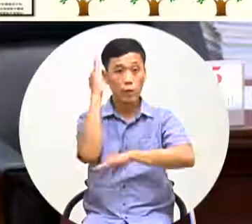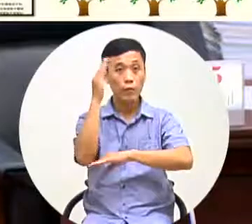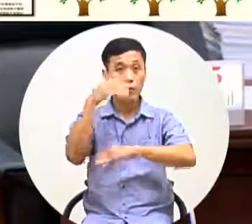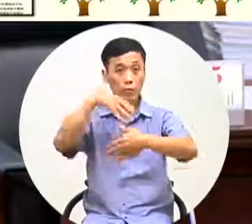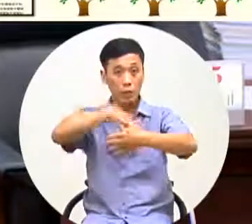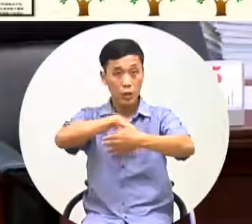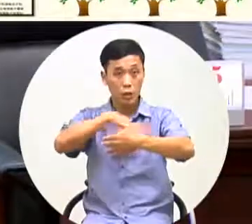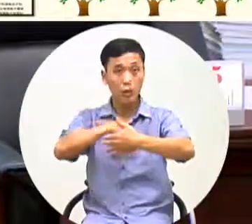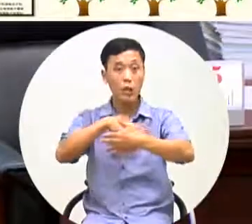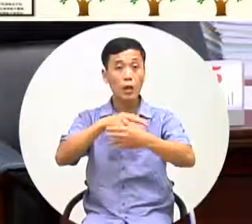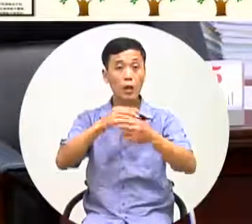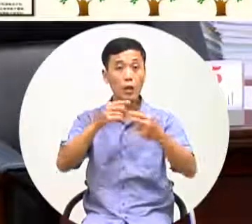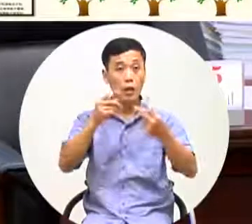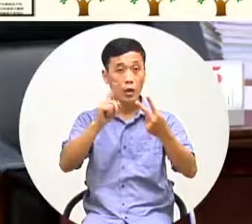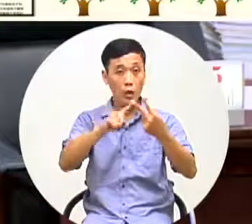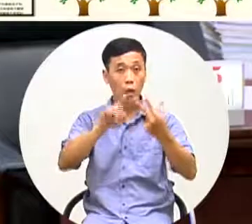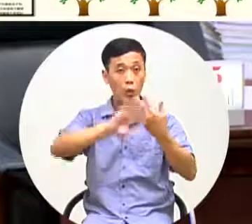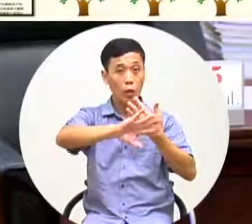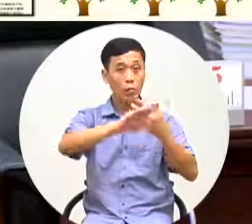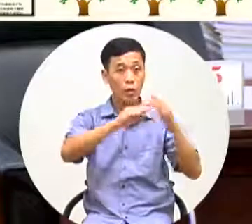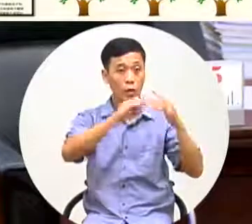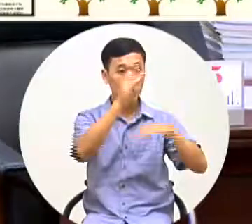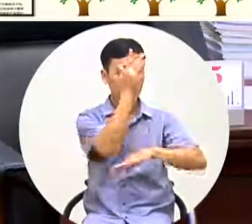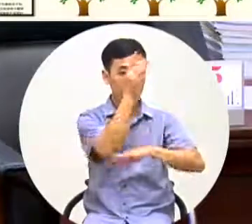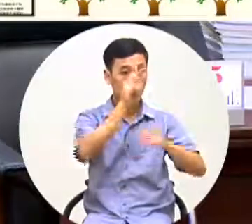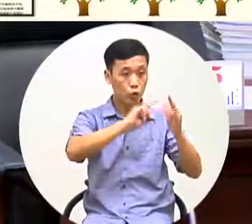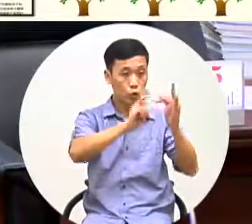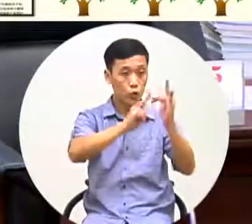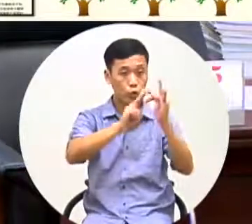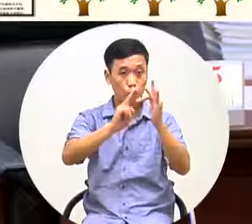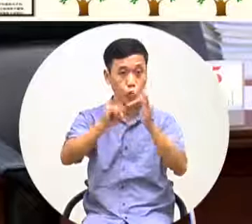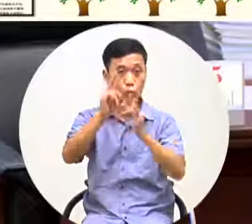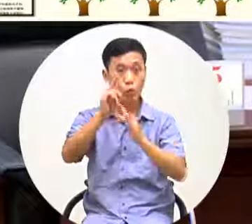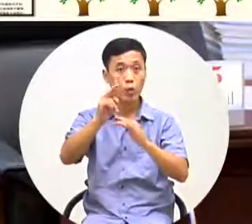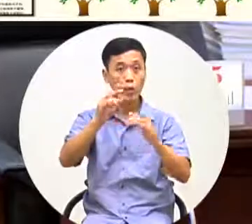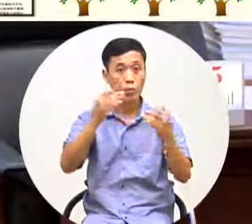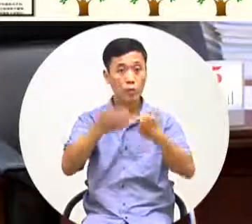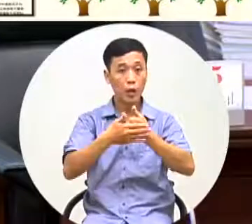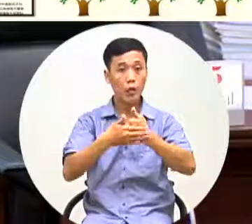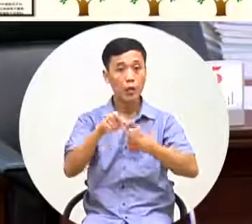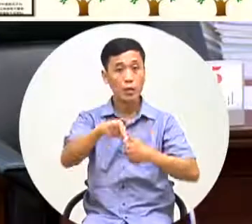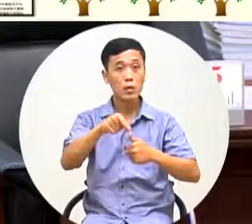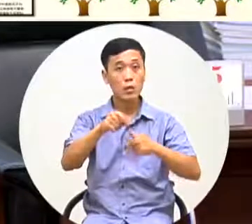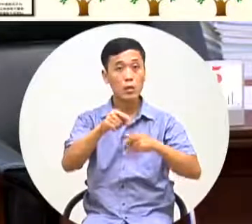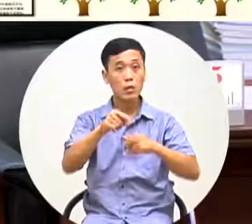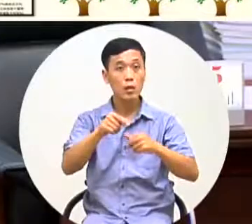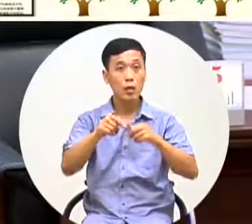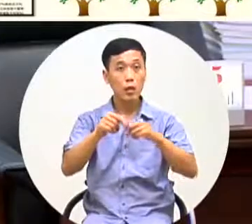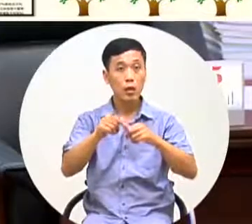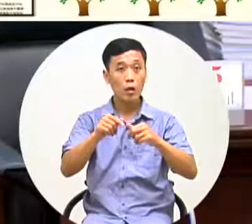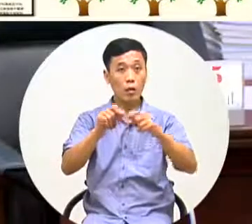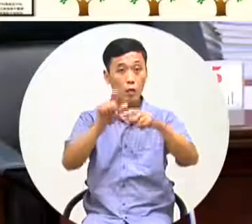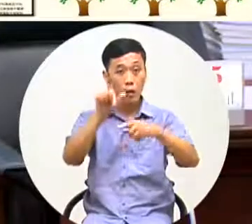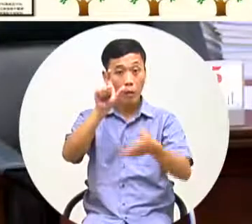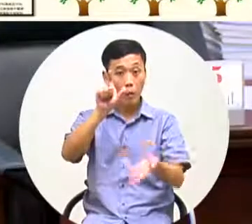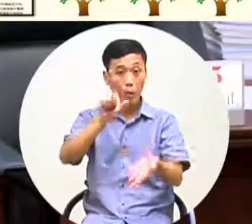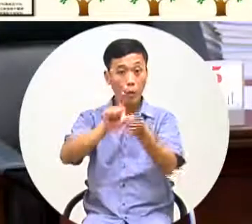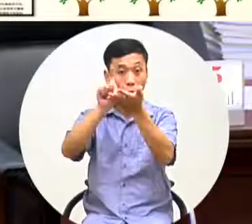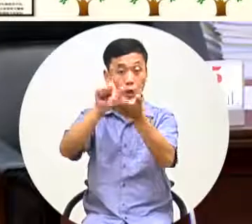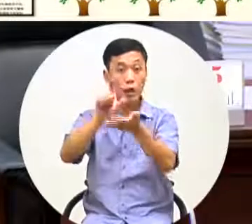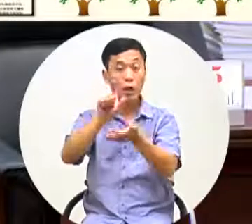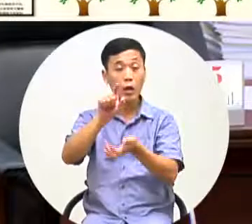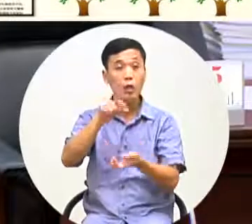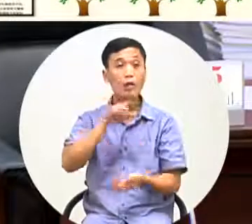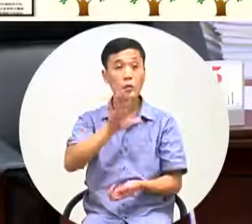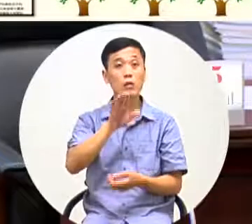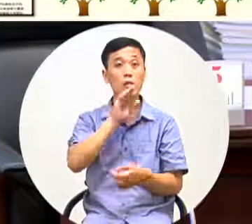面修剪树木的这些人。那这些人他的合格率竟然只有27，第二次30，其实说起来很